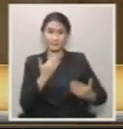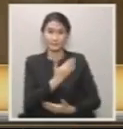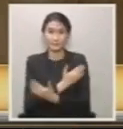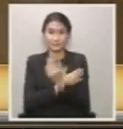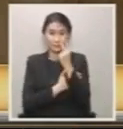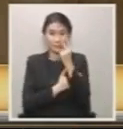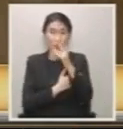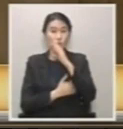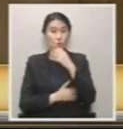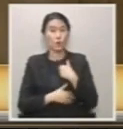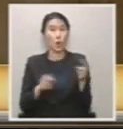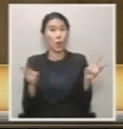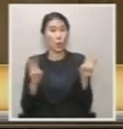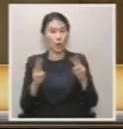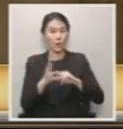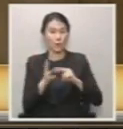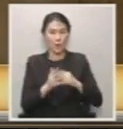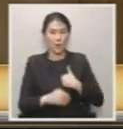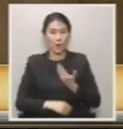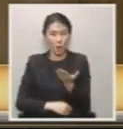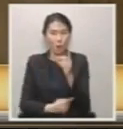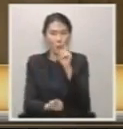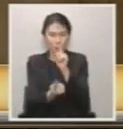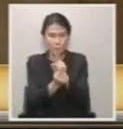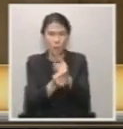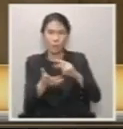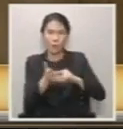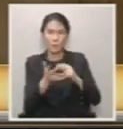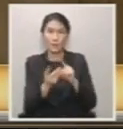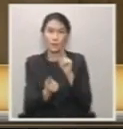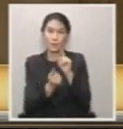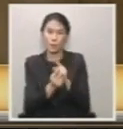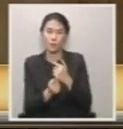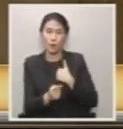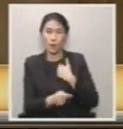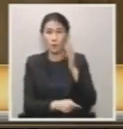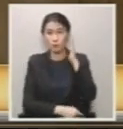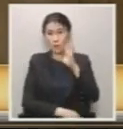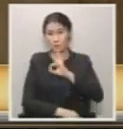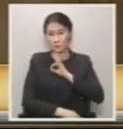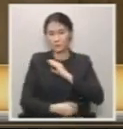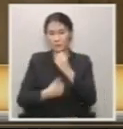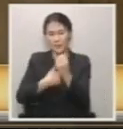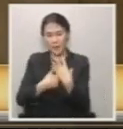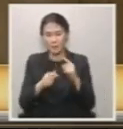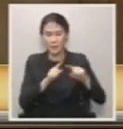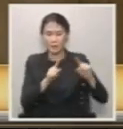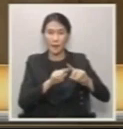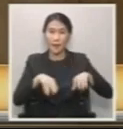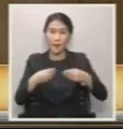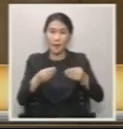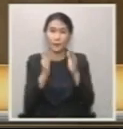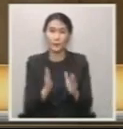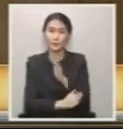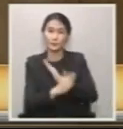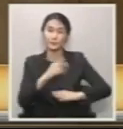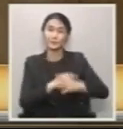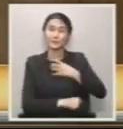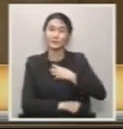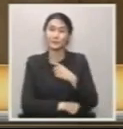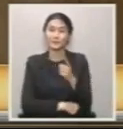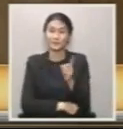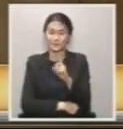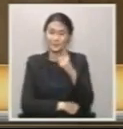หนว่างผมก็จะขอไปพบและขอรับคำแนะนำมาเพื่อปรับปรุงทิศทางให้ตรงกับ ความต้องการของคนพิการซึ่ง